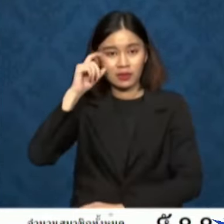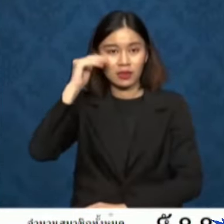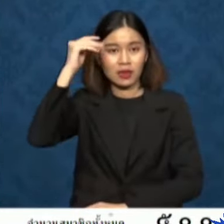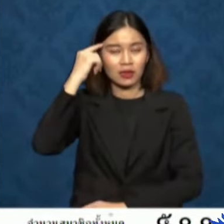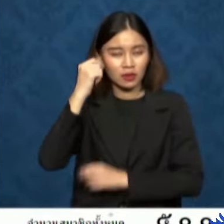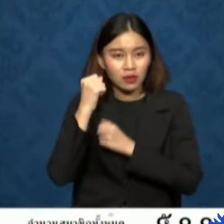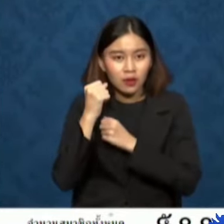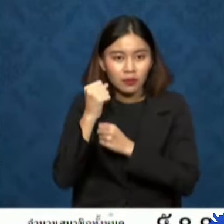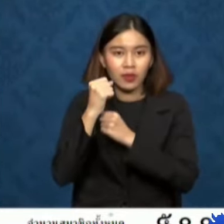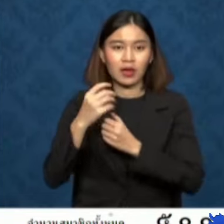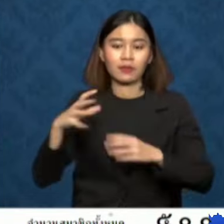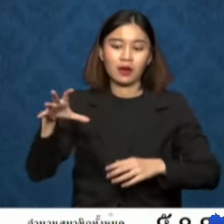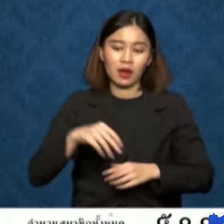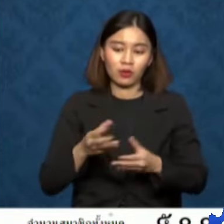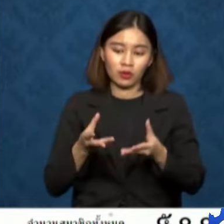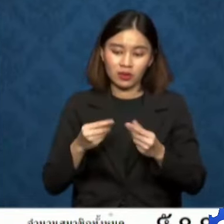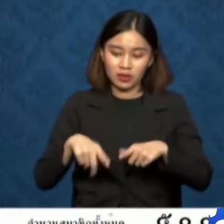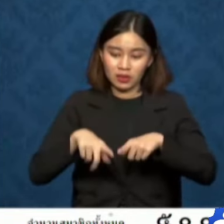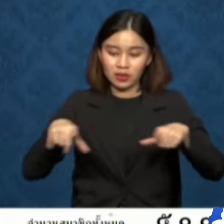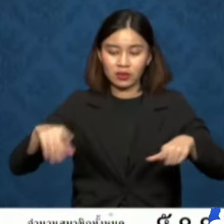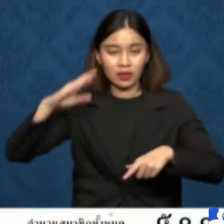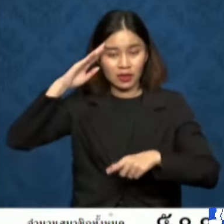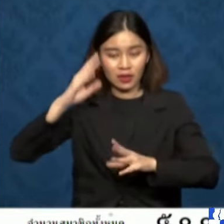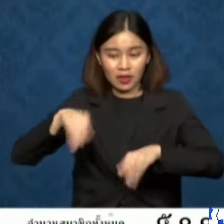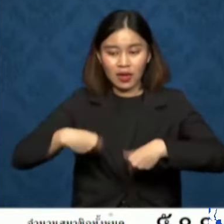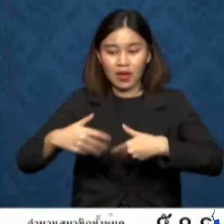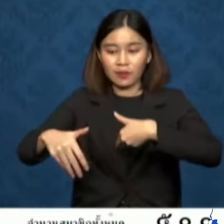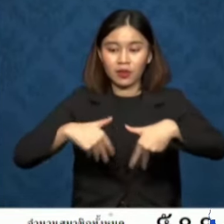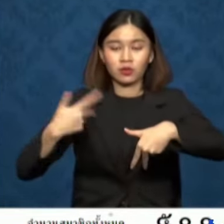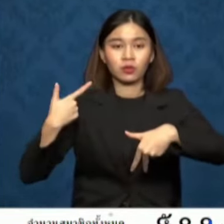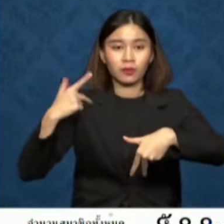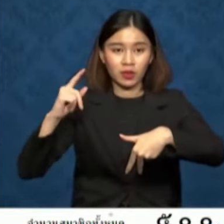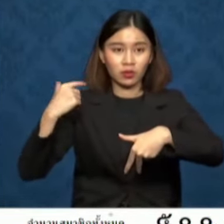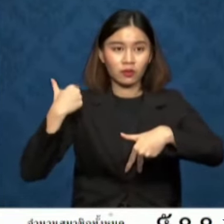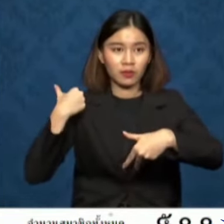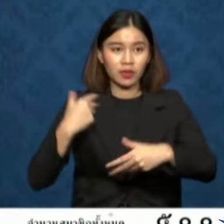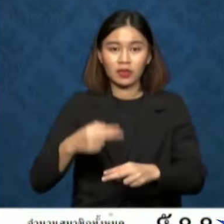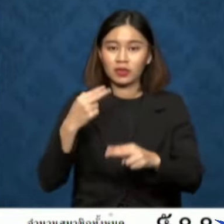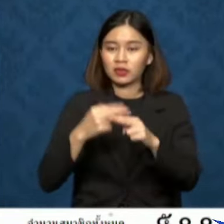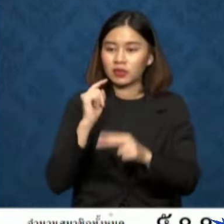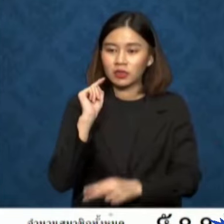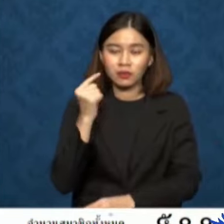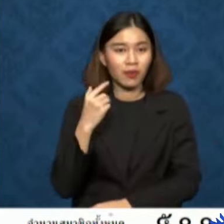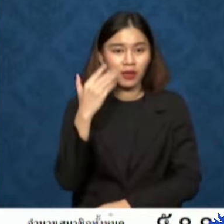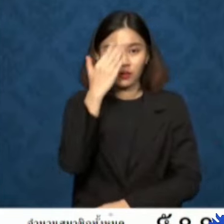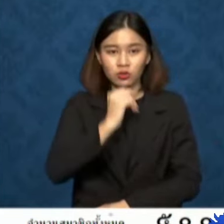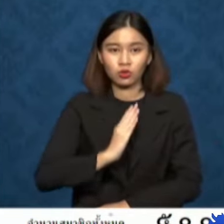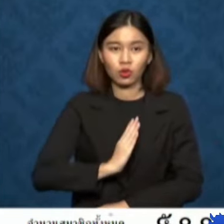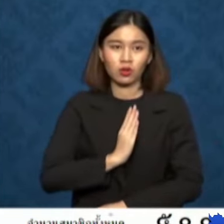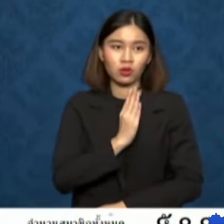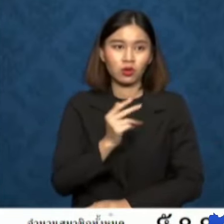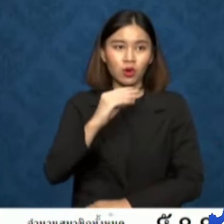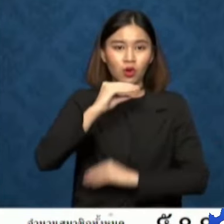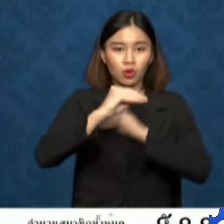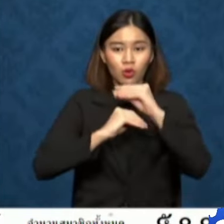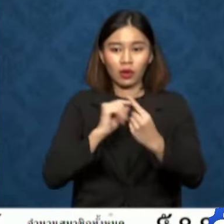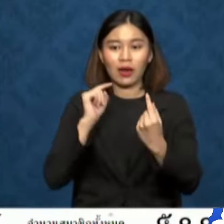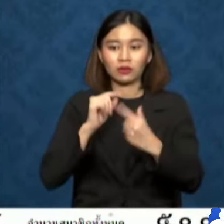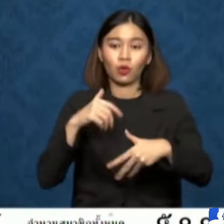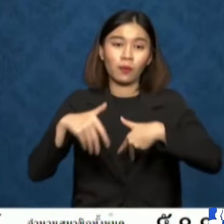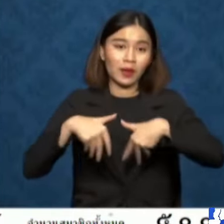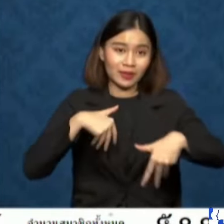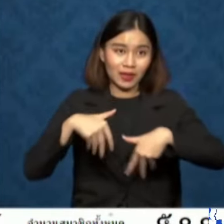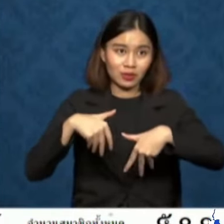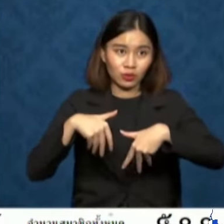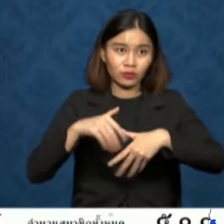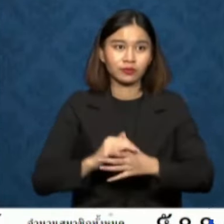พยายามครับที่จะเอาที่ดินของกองทัพมาให้ประชาชนได้ใช้ประโยชน์ตั้งชื่อใหม่ซะสวยหรูครับว่าโครงการธนารักเอื้อราชหรือชื่อ